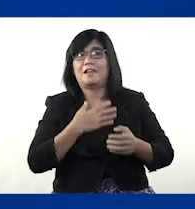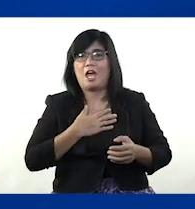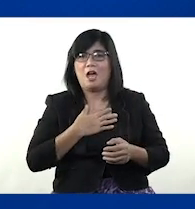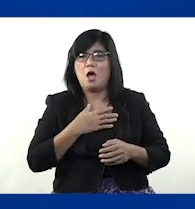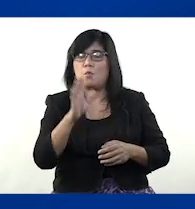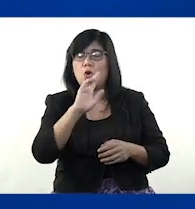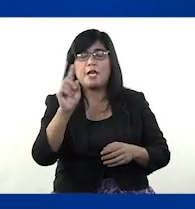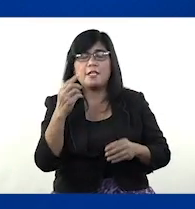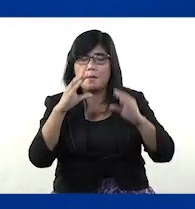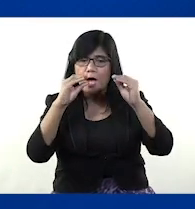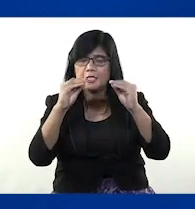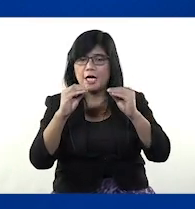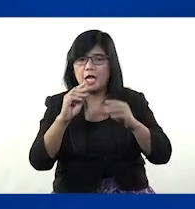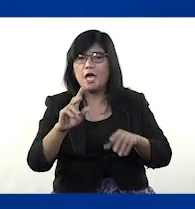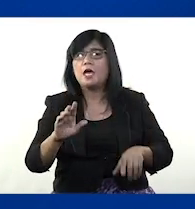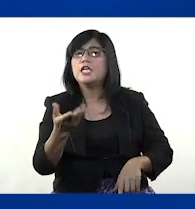cuci